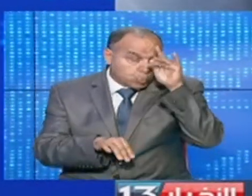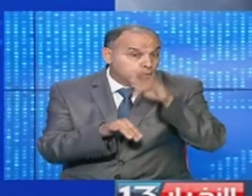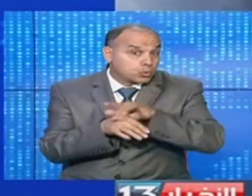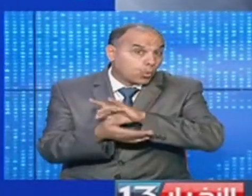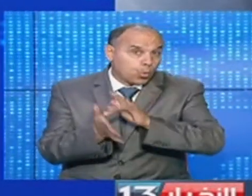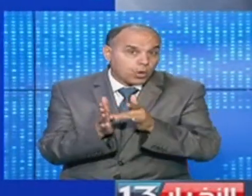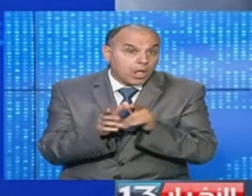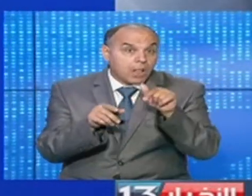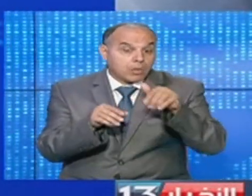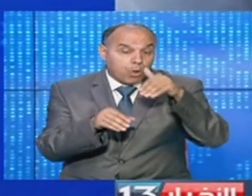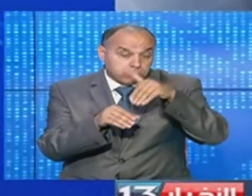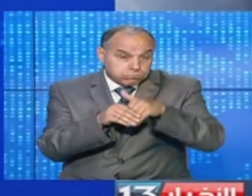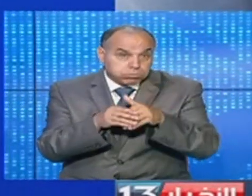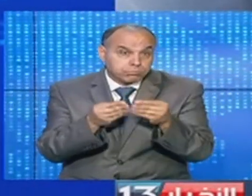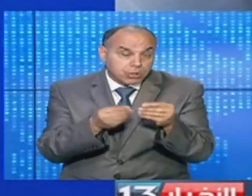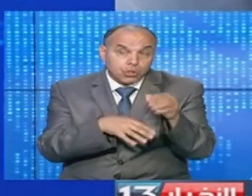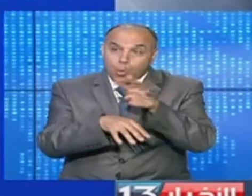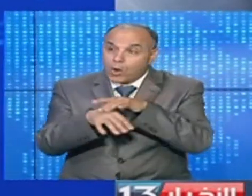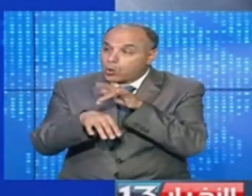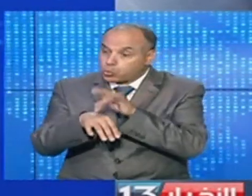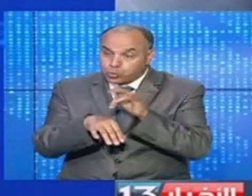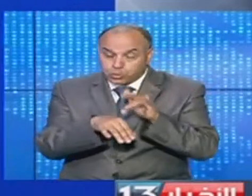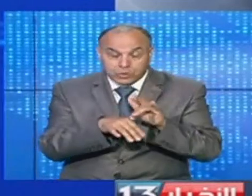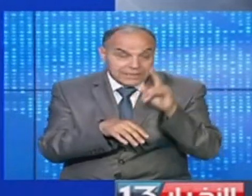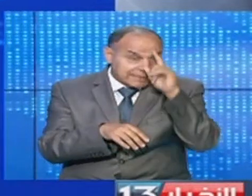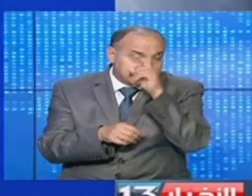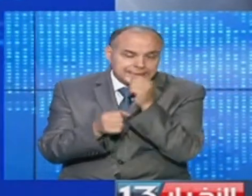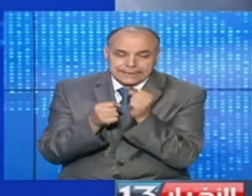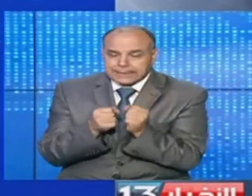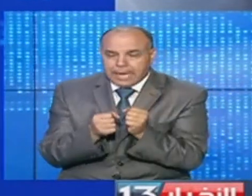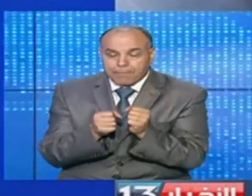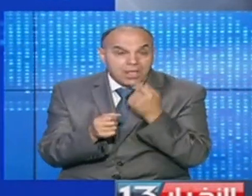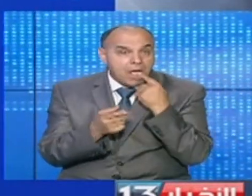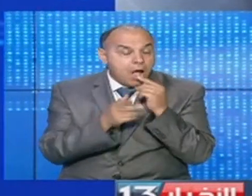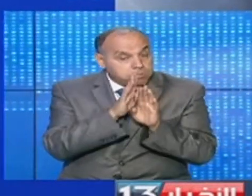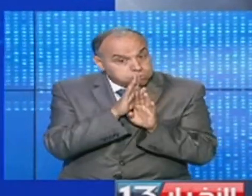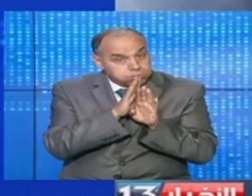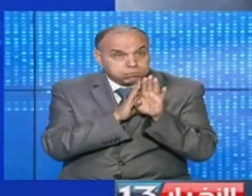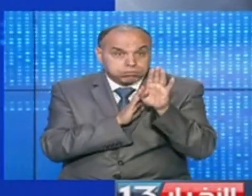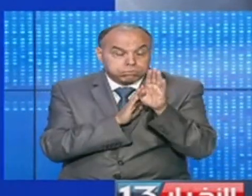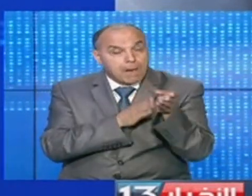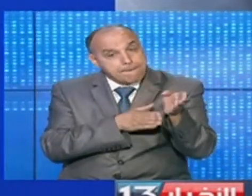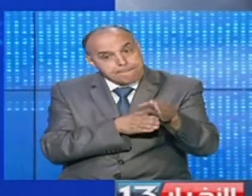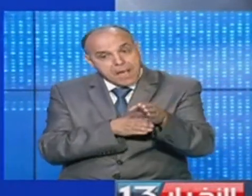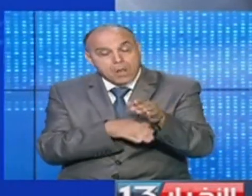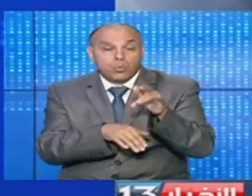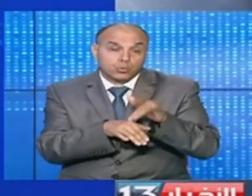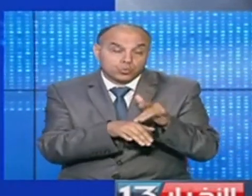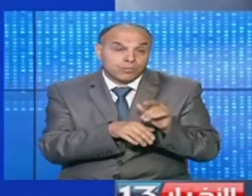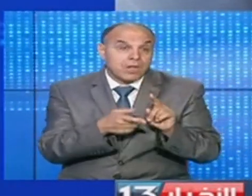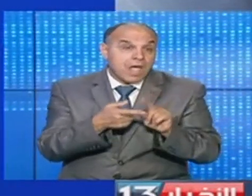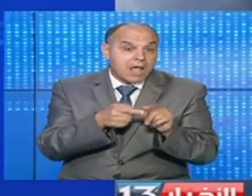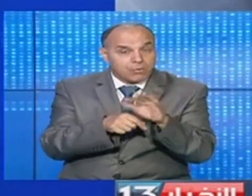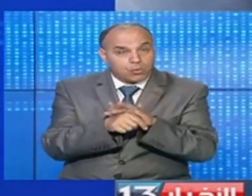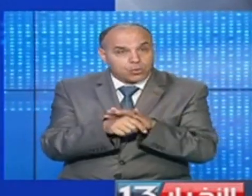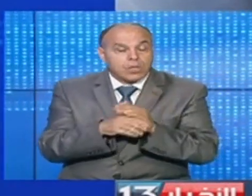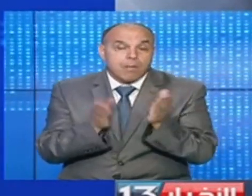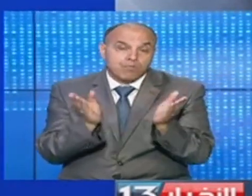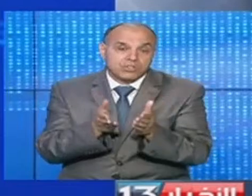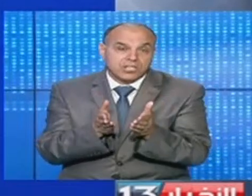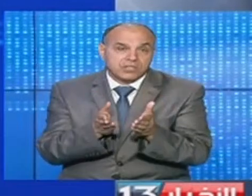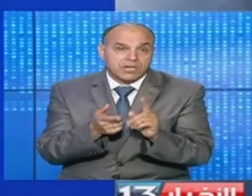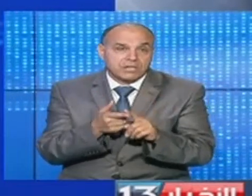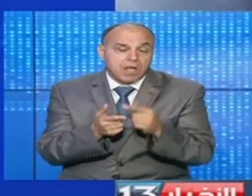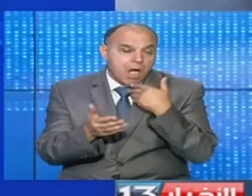وان الوضع داخل عدد من الولايات دقيق جدا مع ارتفاع اعداد الوفيات والاصابات في مستشفيات